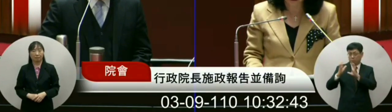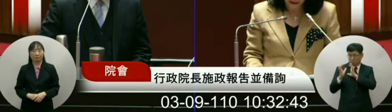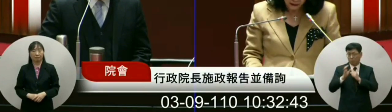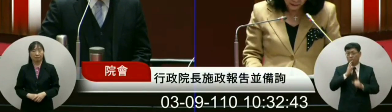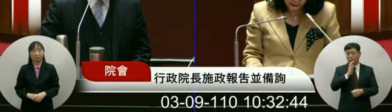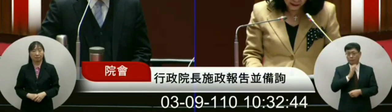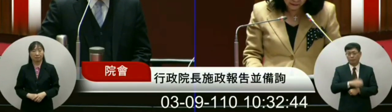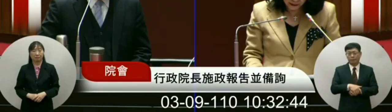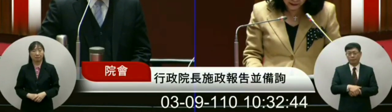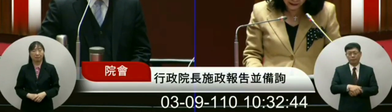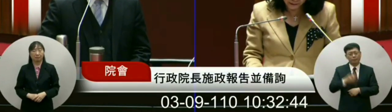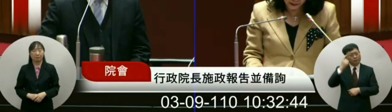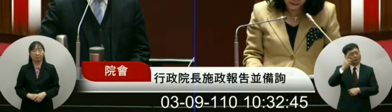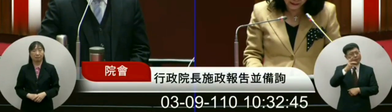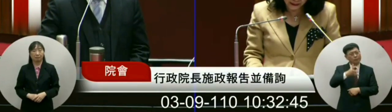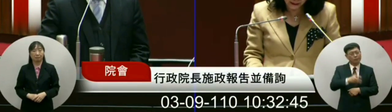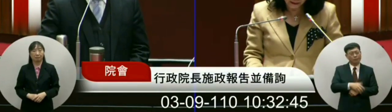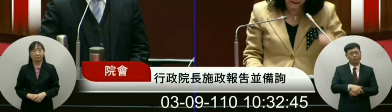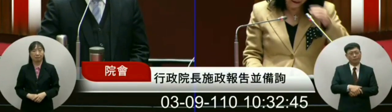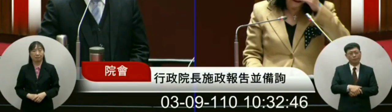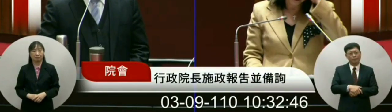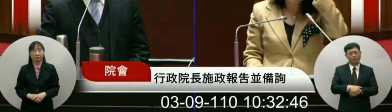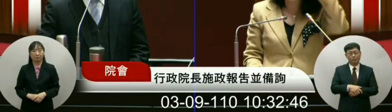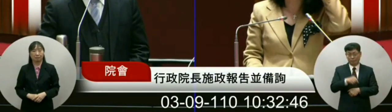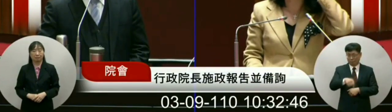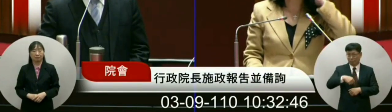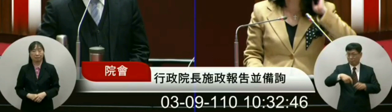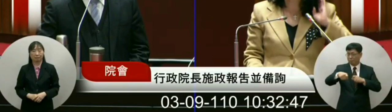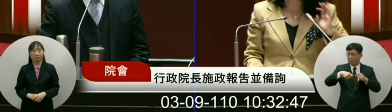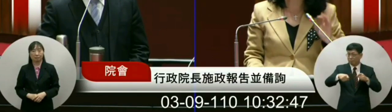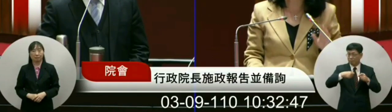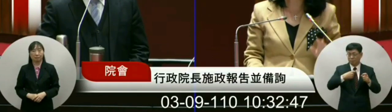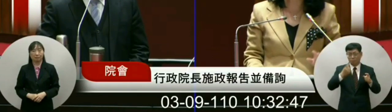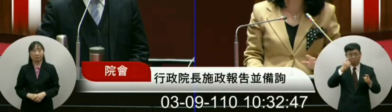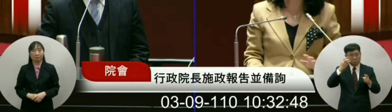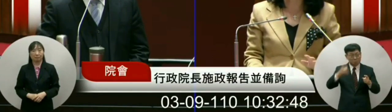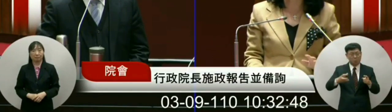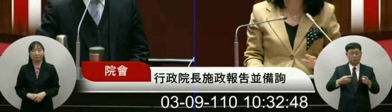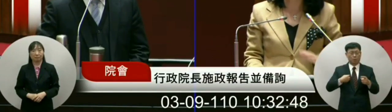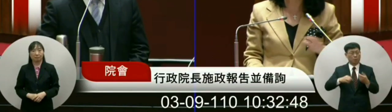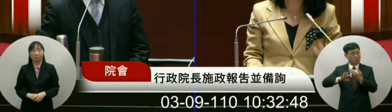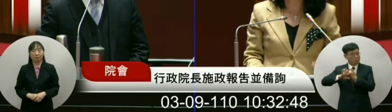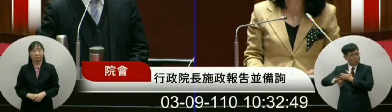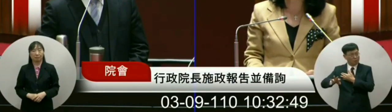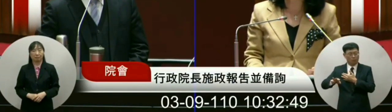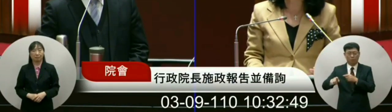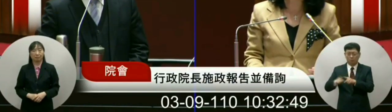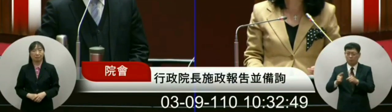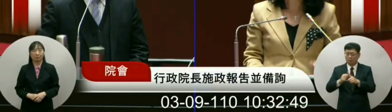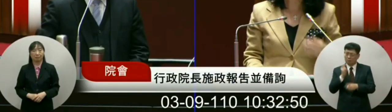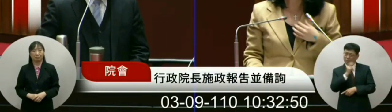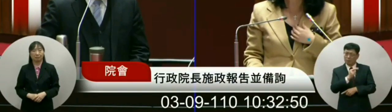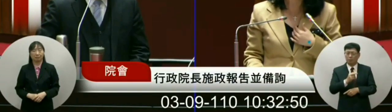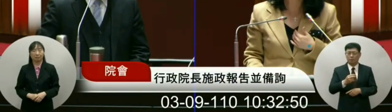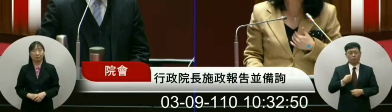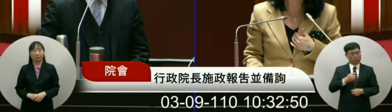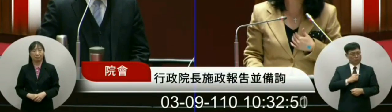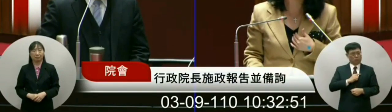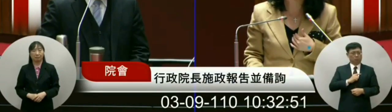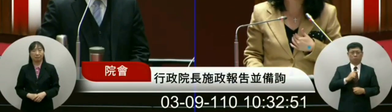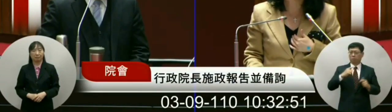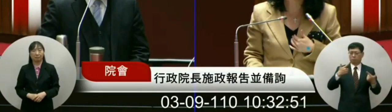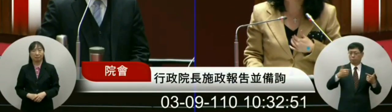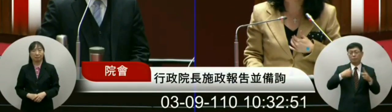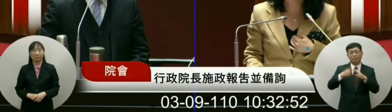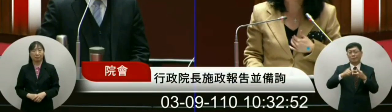受嘛哈。我想请问一下，对于这样的一个政策的歧视，从外人来看的话，从一般的人来看，因为我自己本身